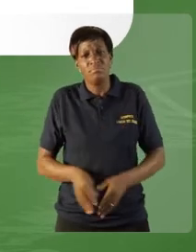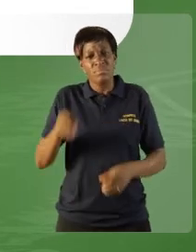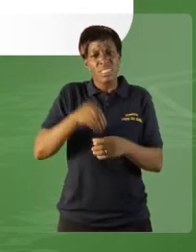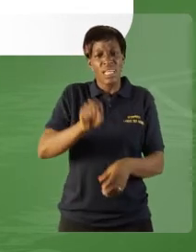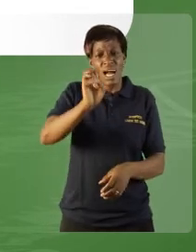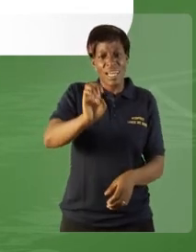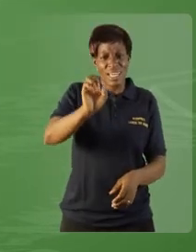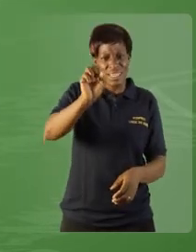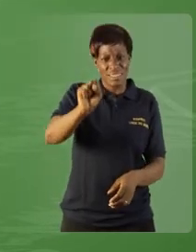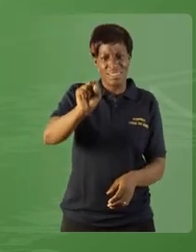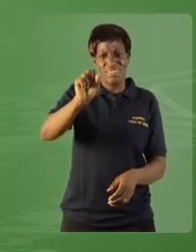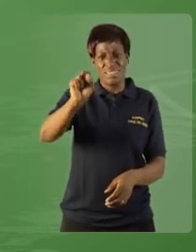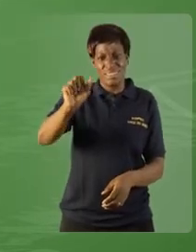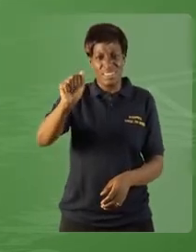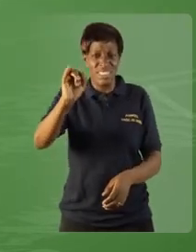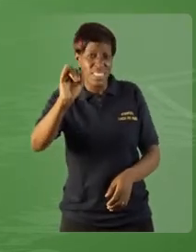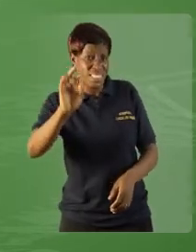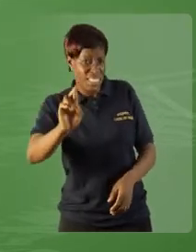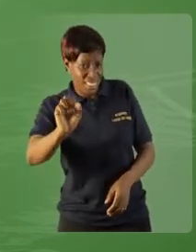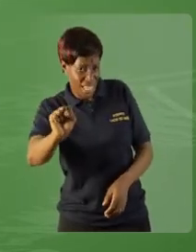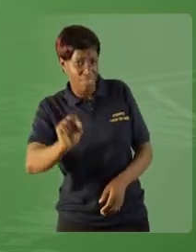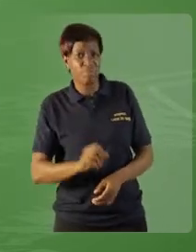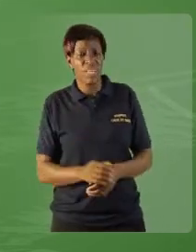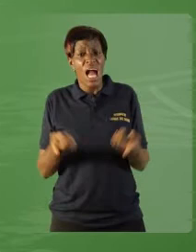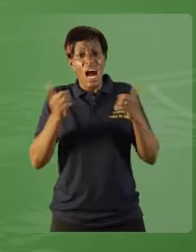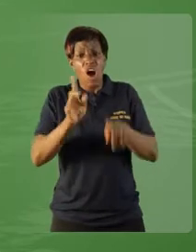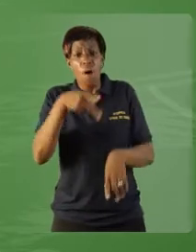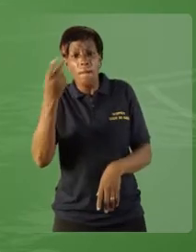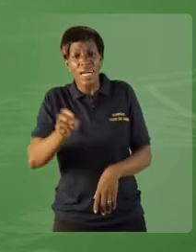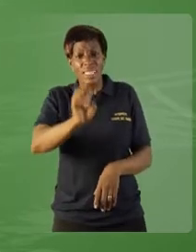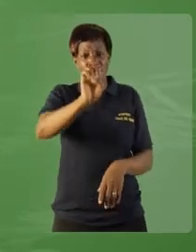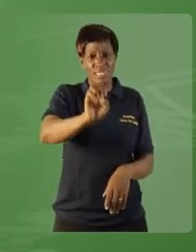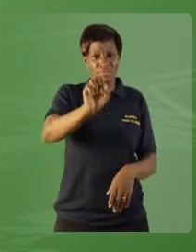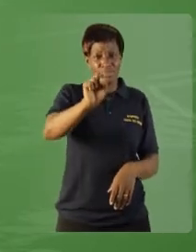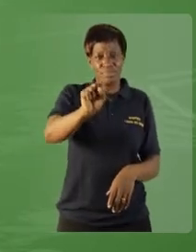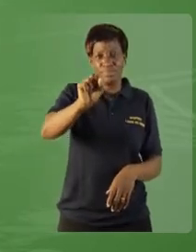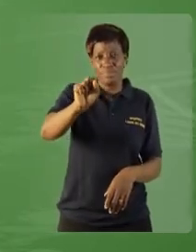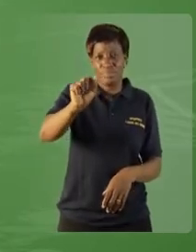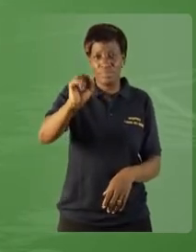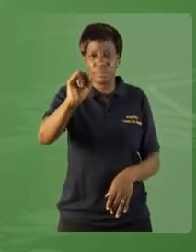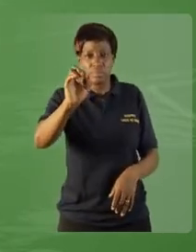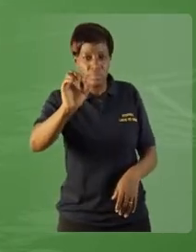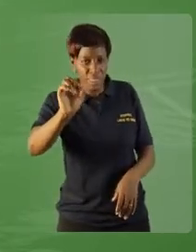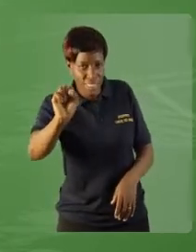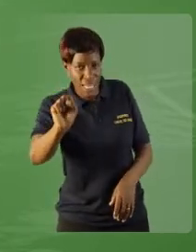quand on parle des essais, ce sont des textes argumentatifs produits par des auteurs portant sur un thème